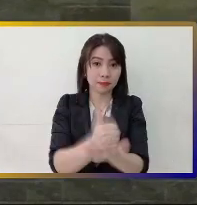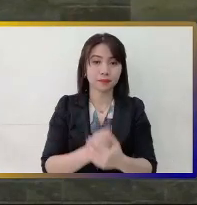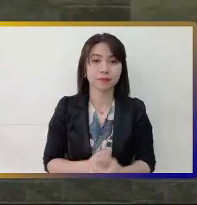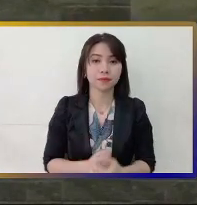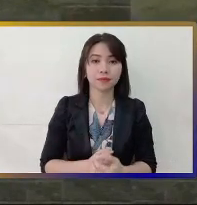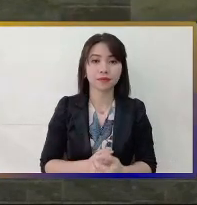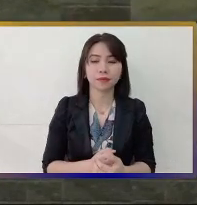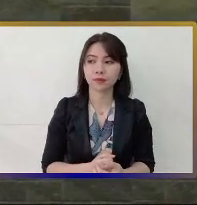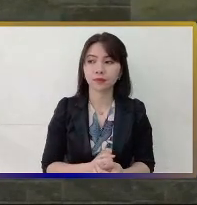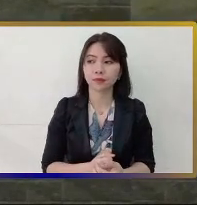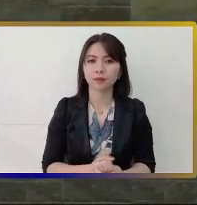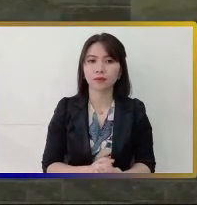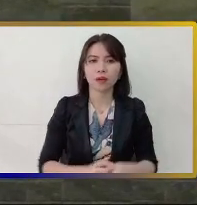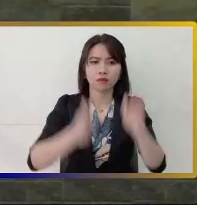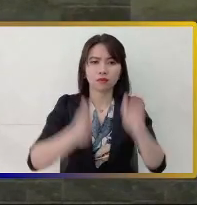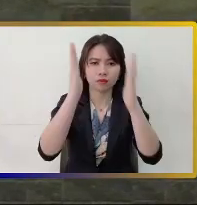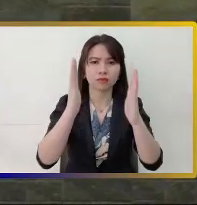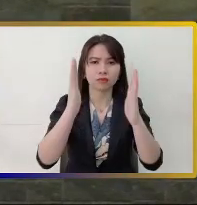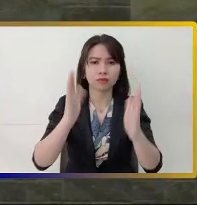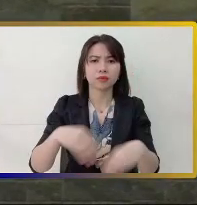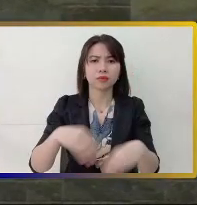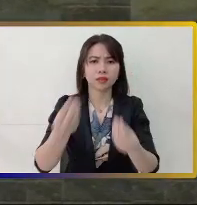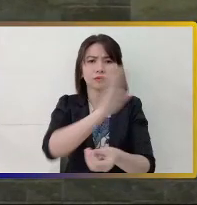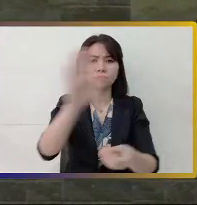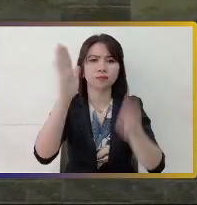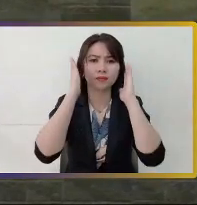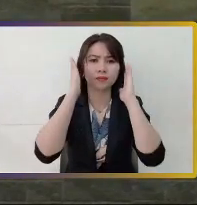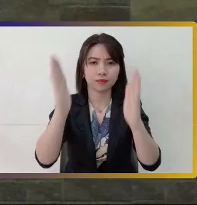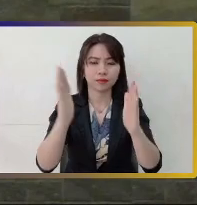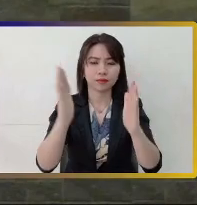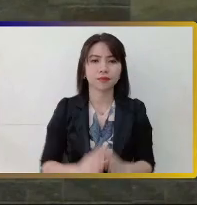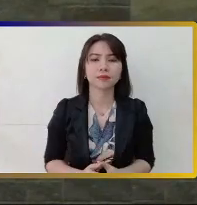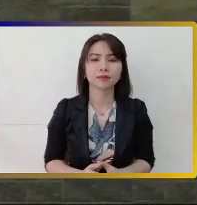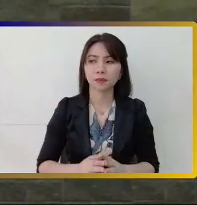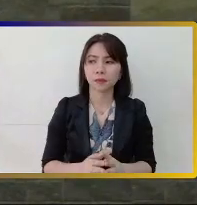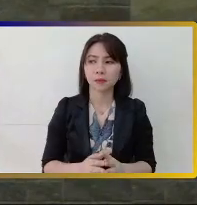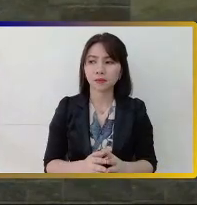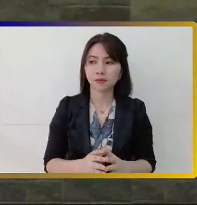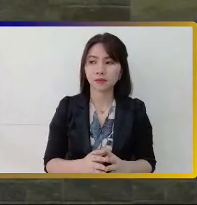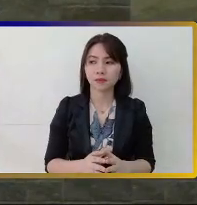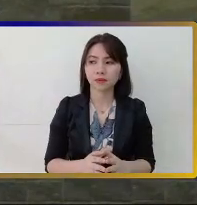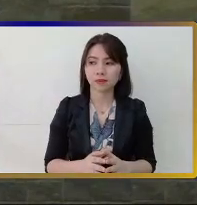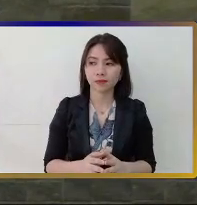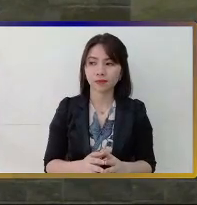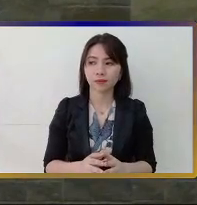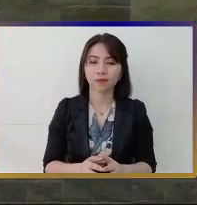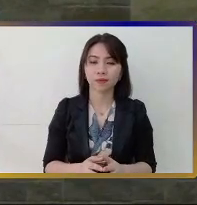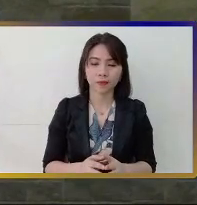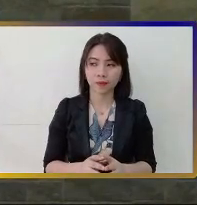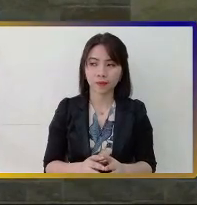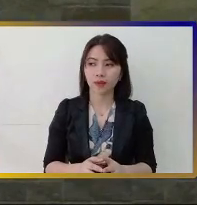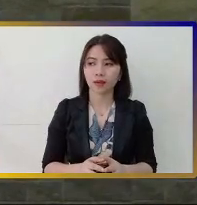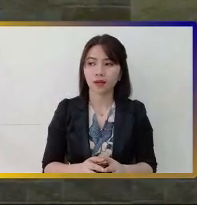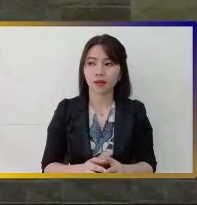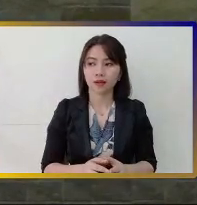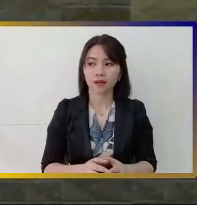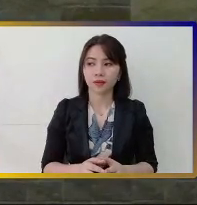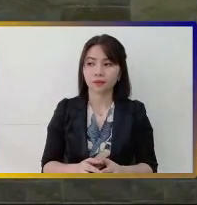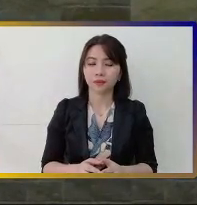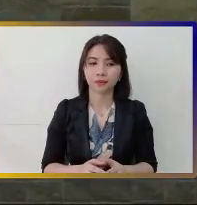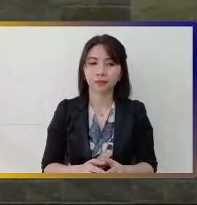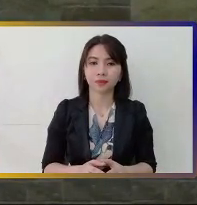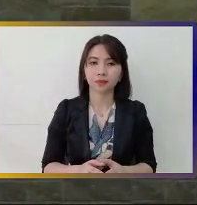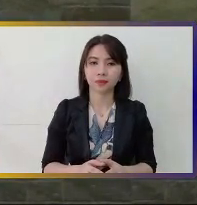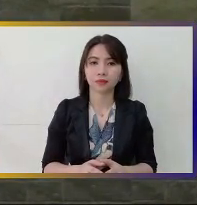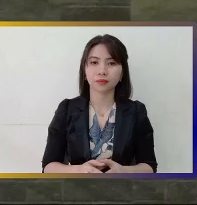wag nating imi-miss po yan. Napakahalaga po niyan, mga kapatid. All right? Now, so here is the context, mga kapatid, na ako'y